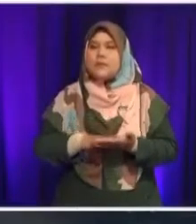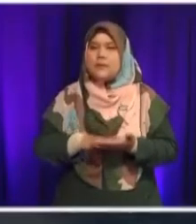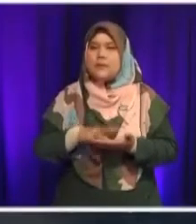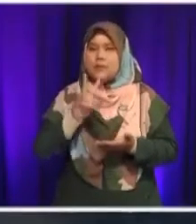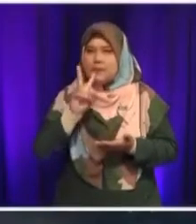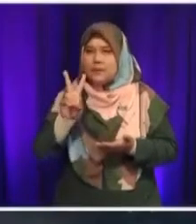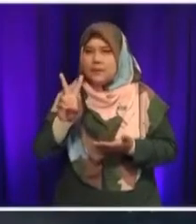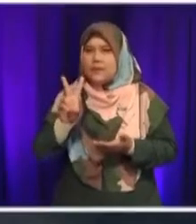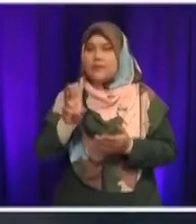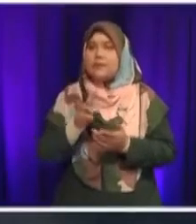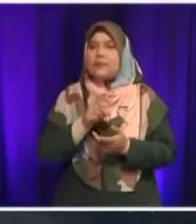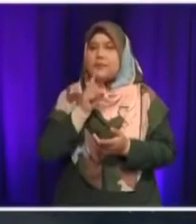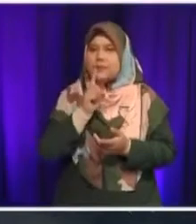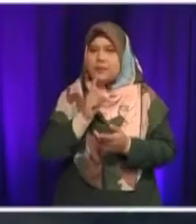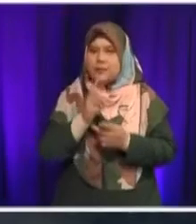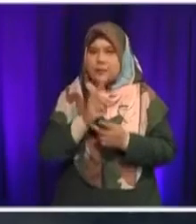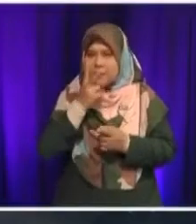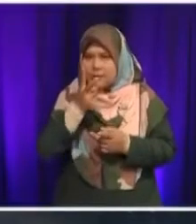berlaku serentak